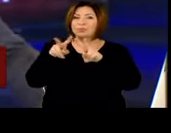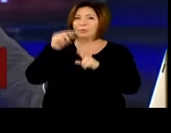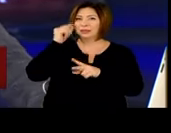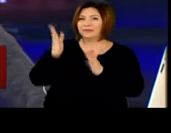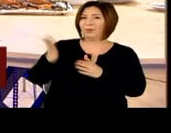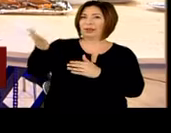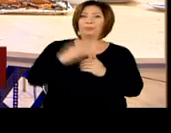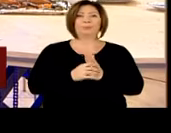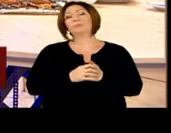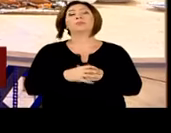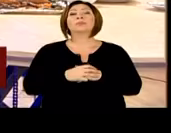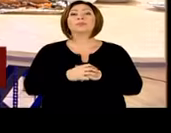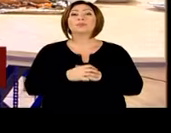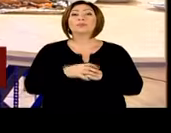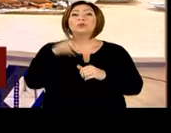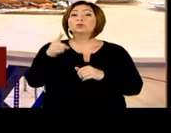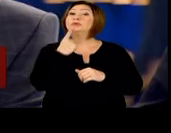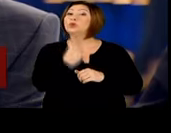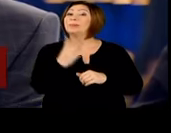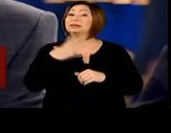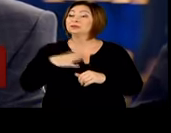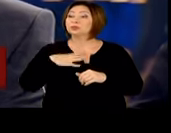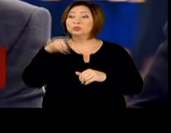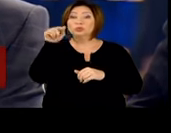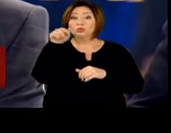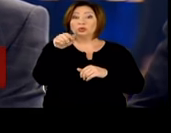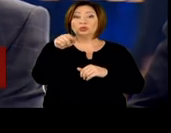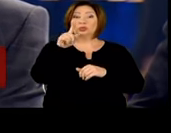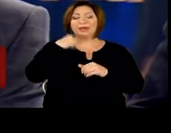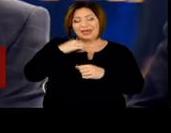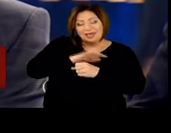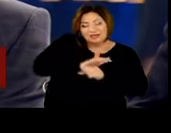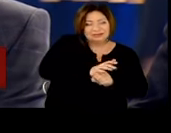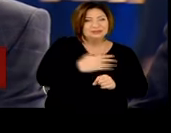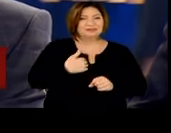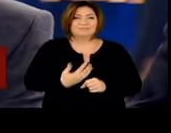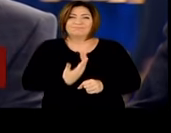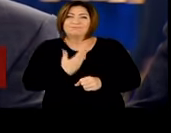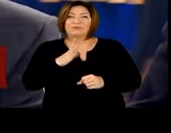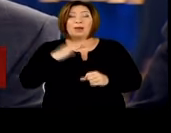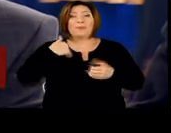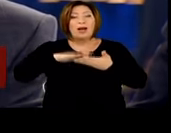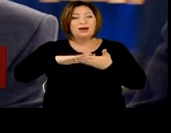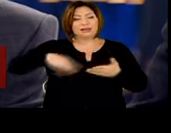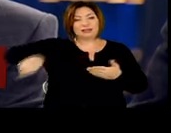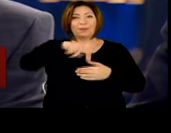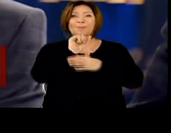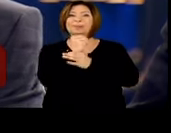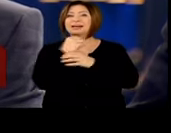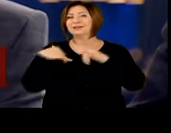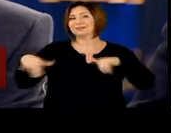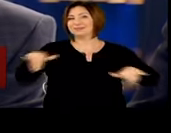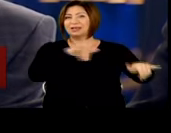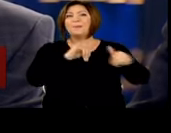devam ediyoruz. Şimdi şunu da söyleyeyim. Şurada ben bir eziklik duyuyorum. Arkadaşlarım, meslektaşlarım her ne